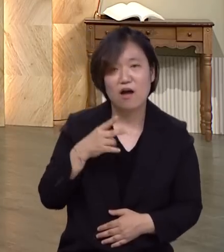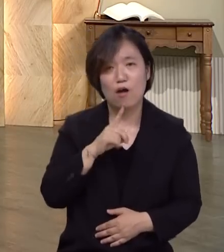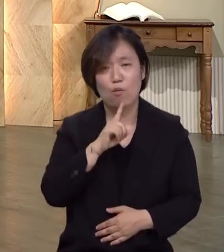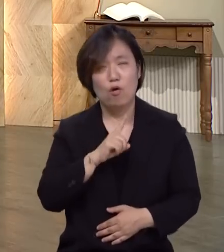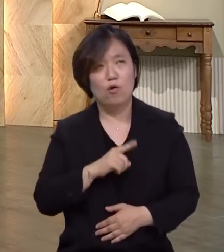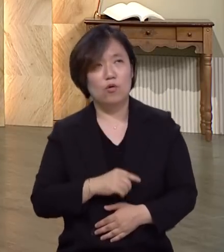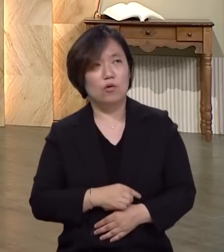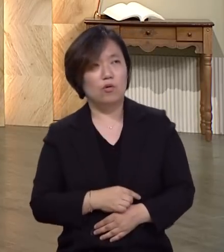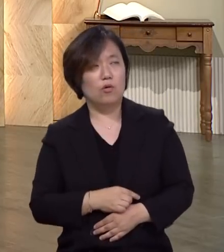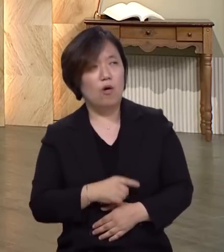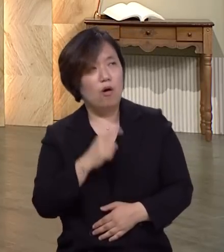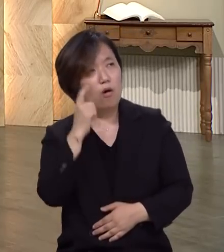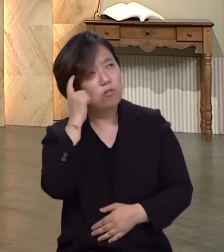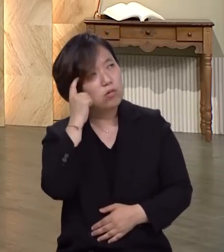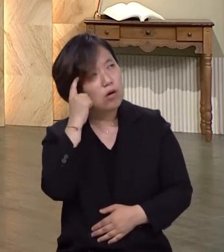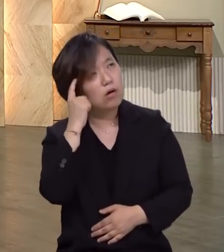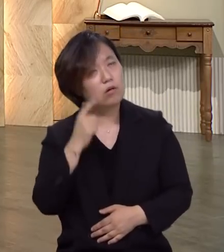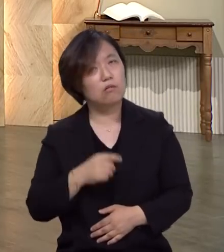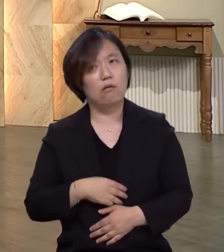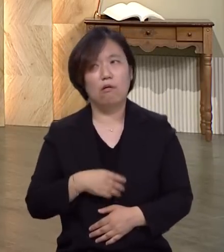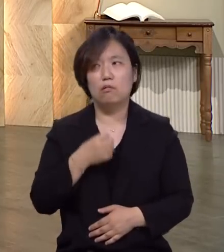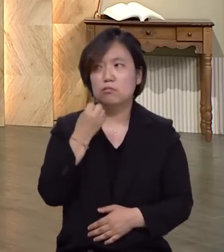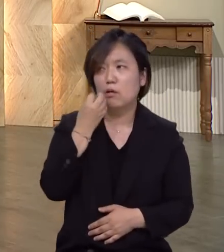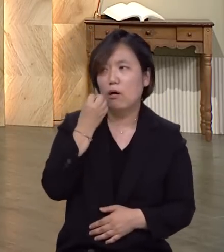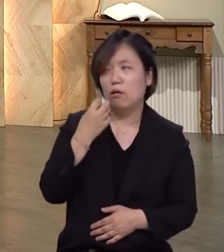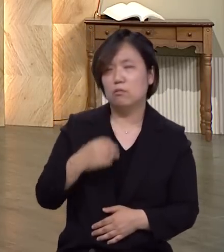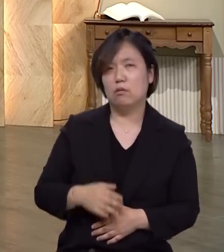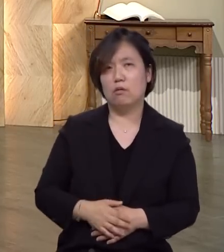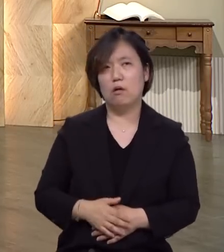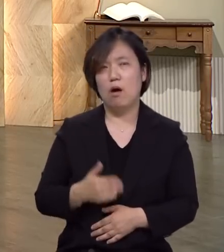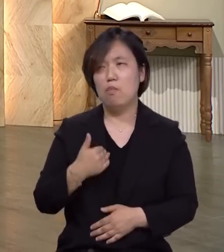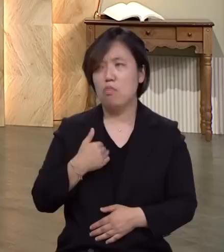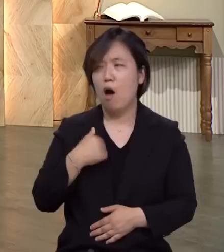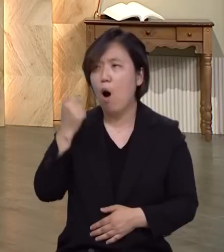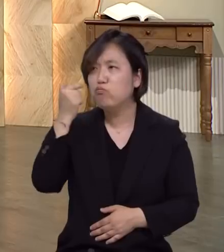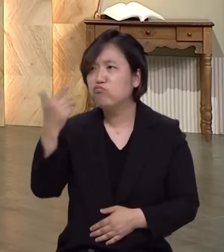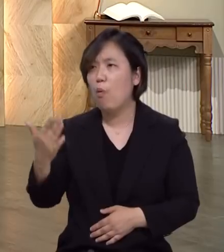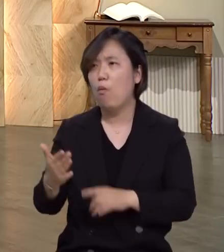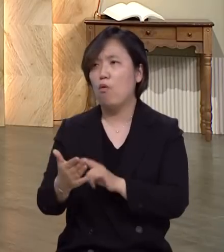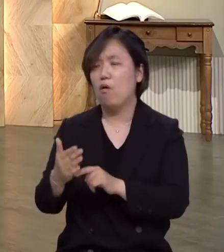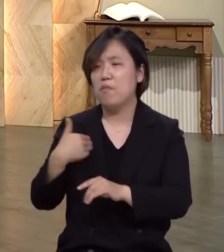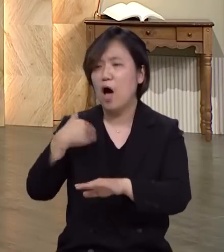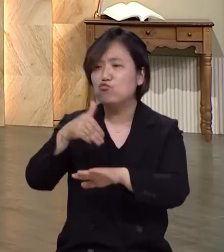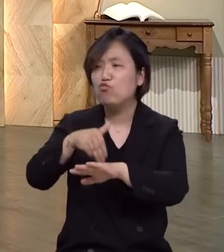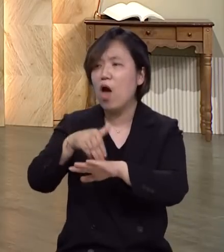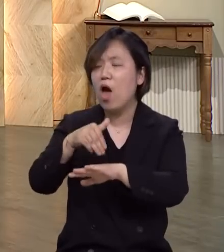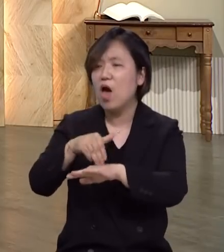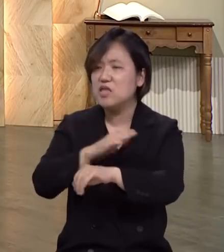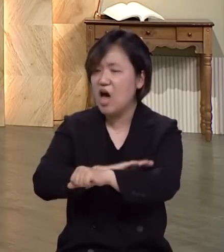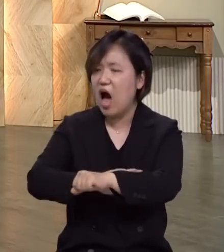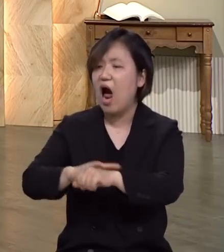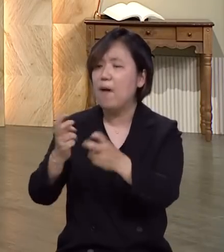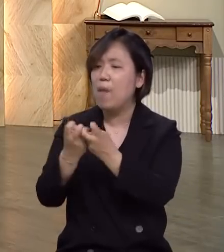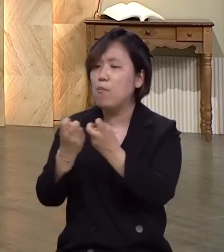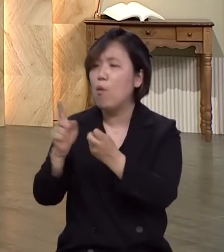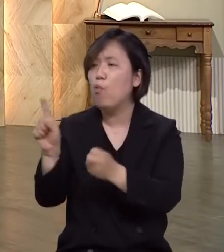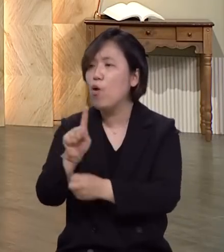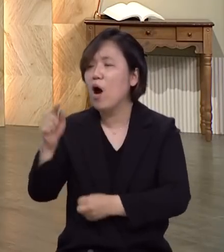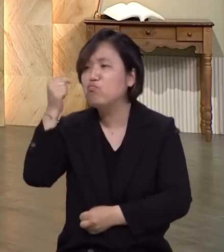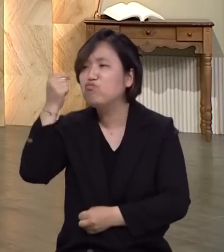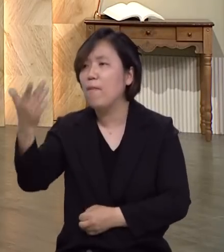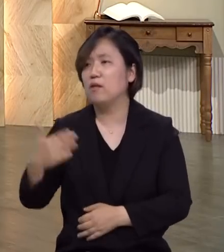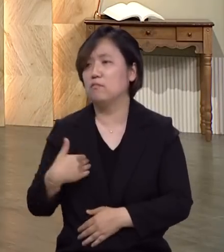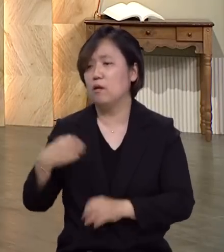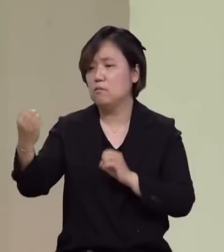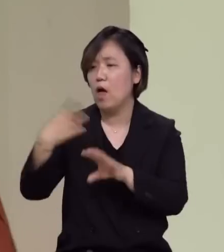했는데 생각할수록 아니 왜 어떻게 해야 수행을 잘 할까요 했는데 왜 복지호라는 말만